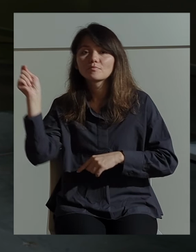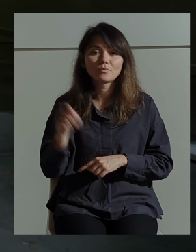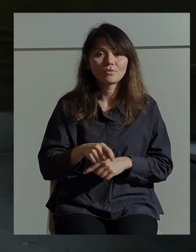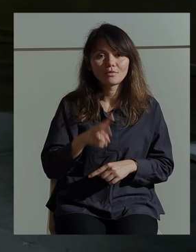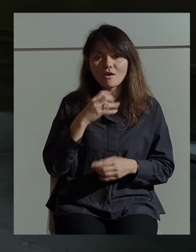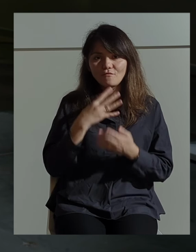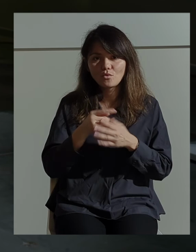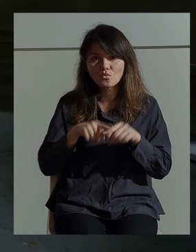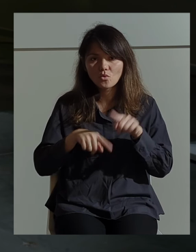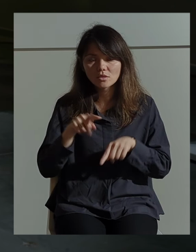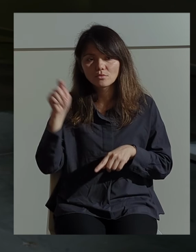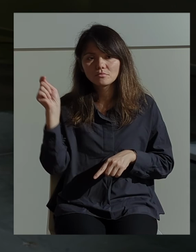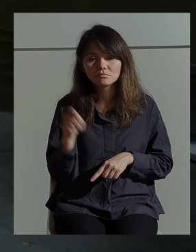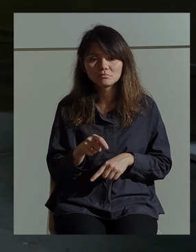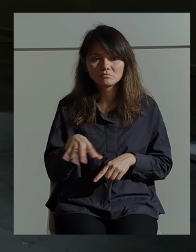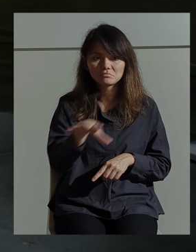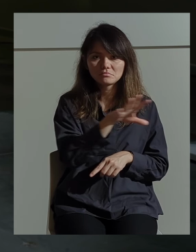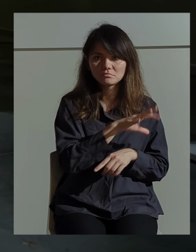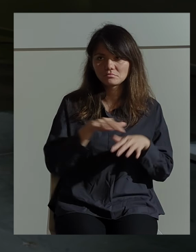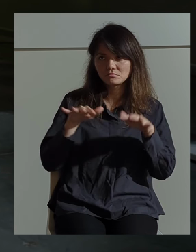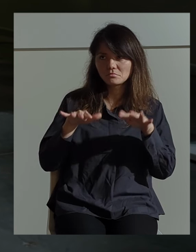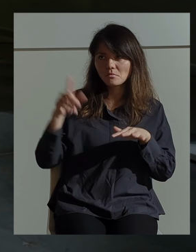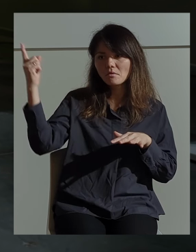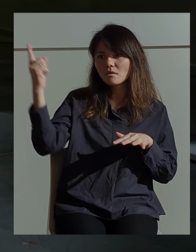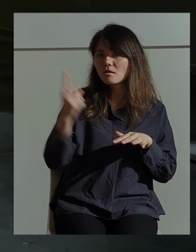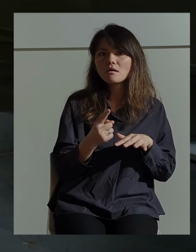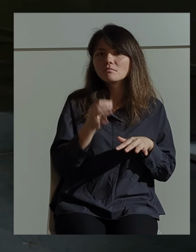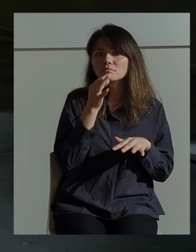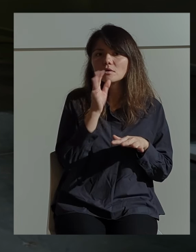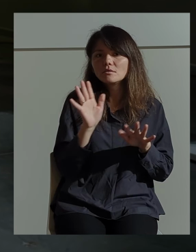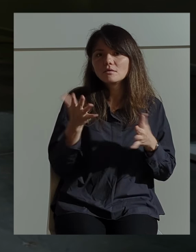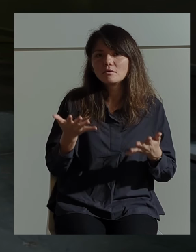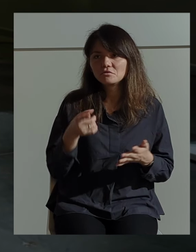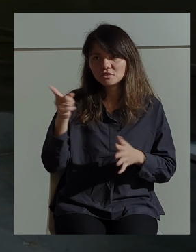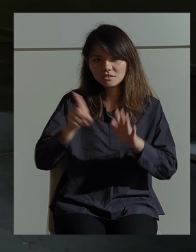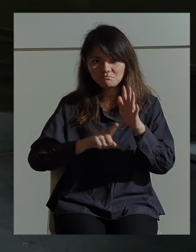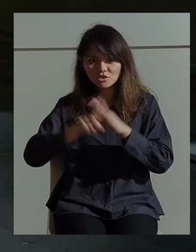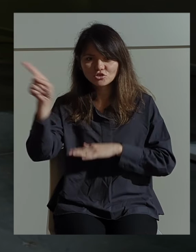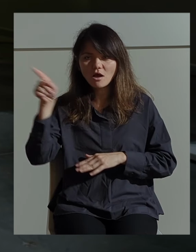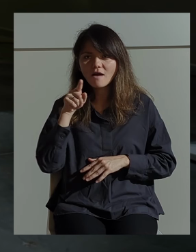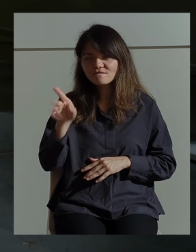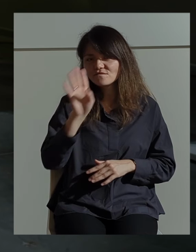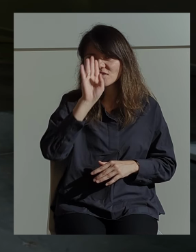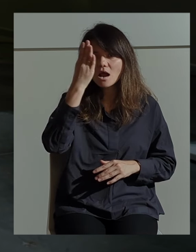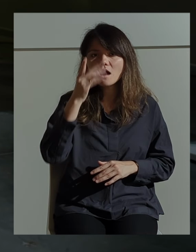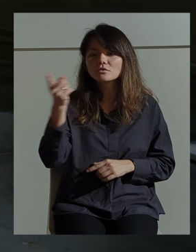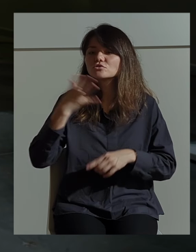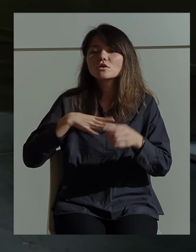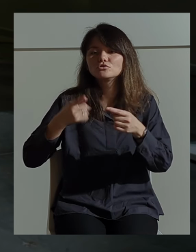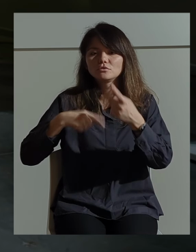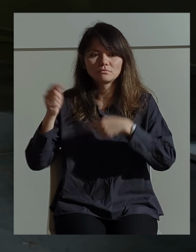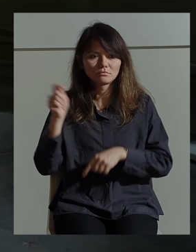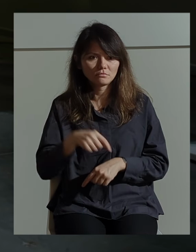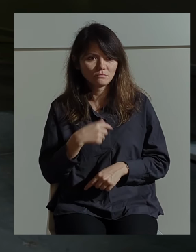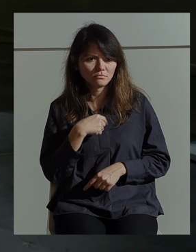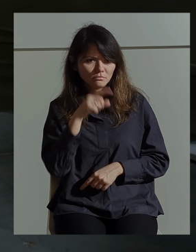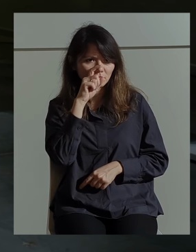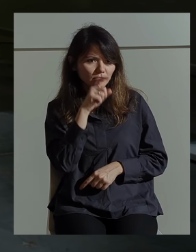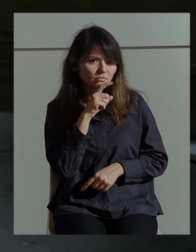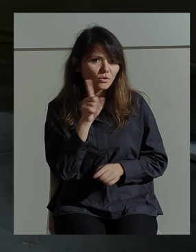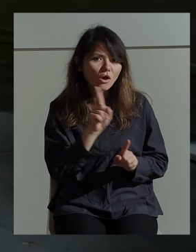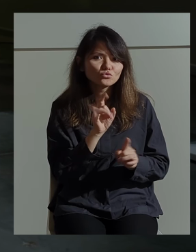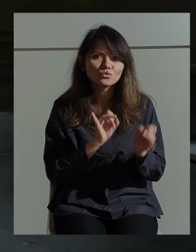себе на родину ему говорят что вы же вы же всё ну сбежали Вы же враг народа зачем вы вернулись А он говорит я не знаю о